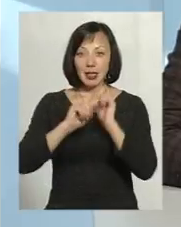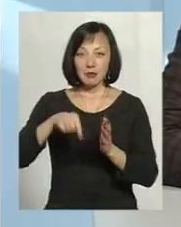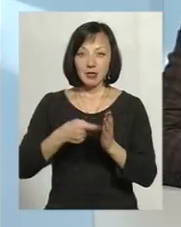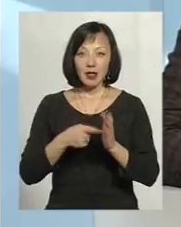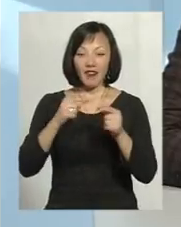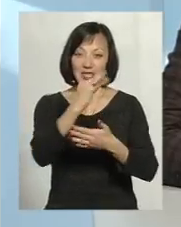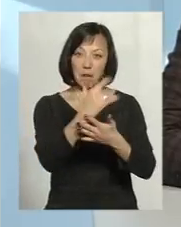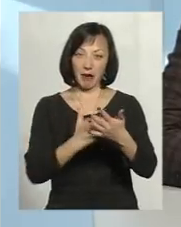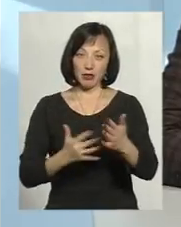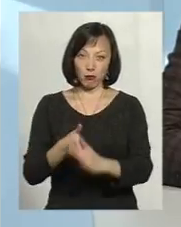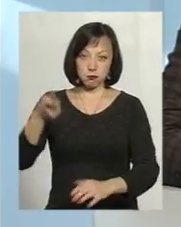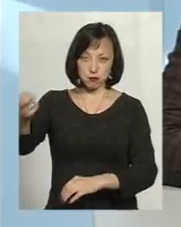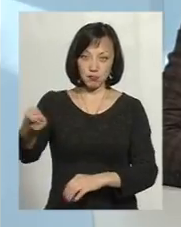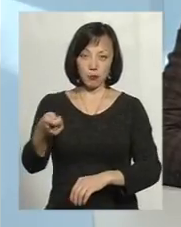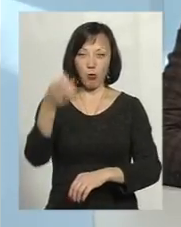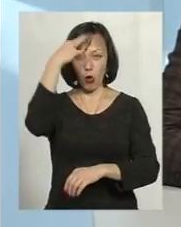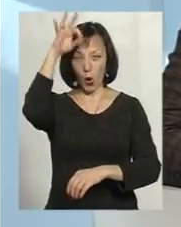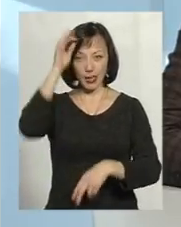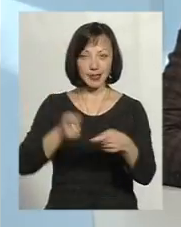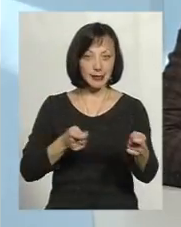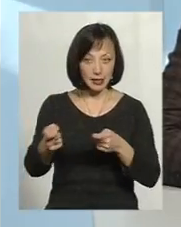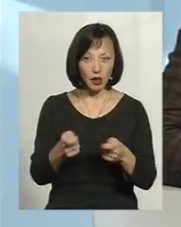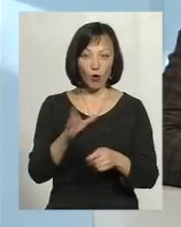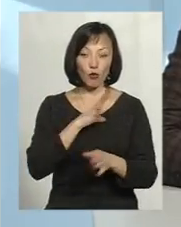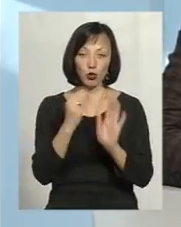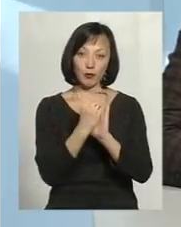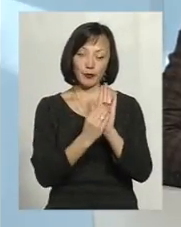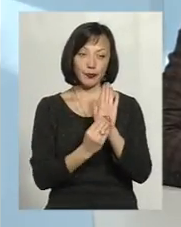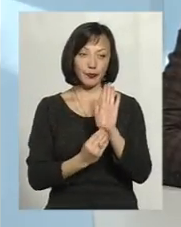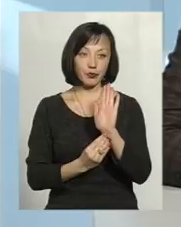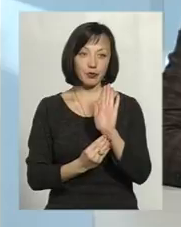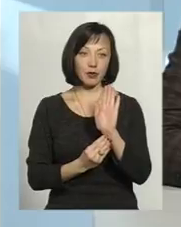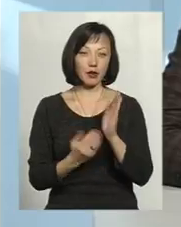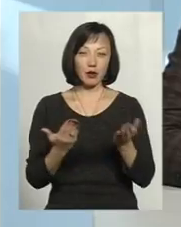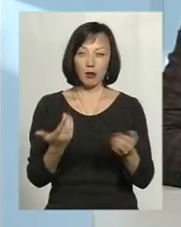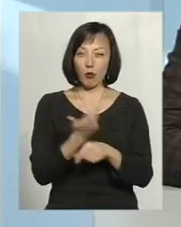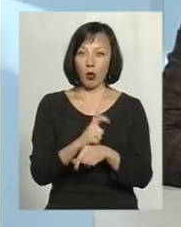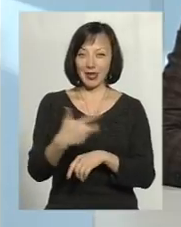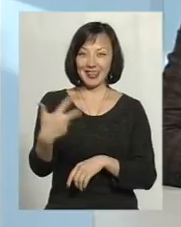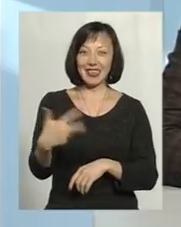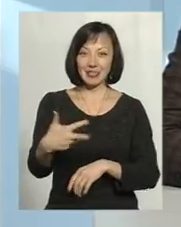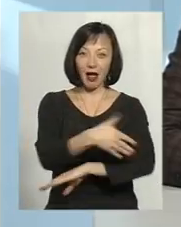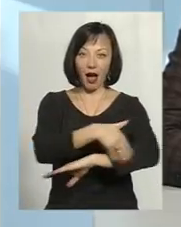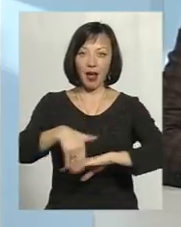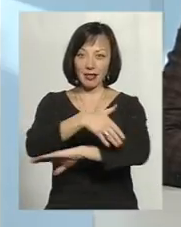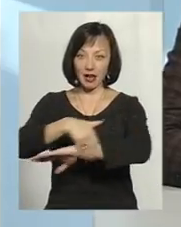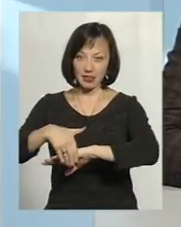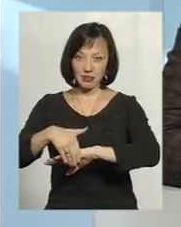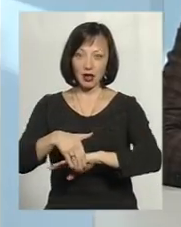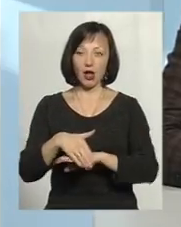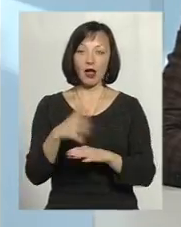навіть список безпосередньо передали керівництву поліції, де було зазначено, дай Бог пам'яті, понад 30 адрес,